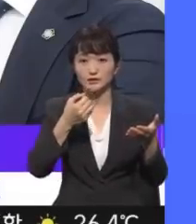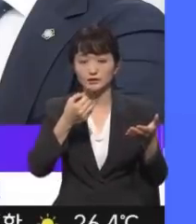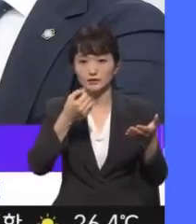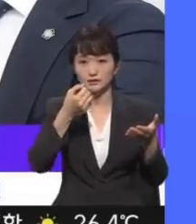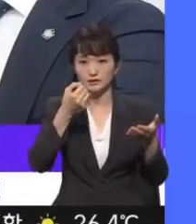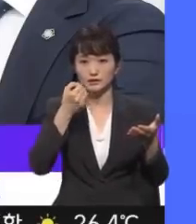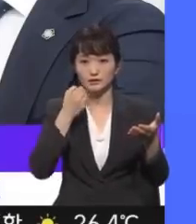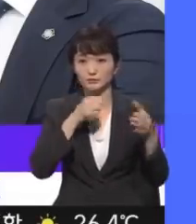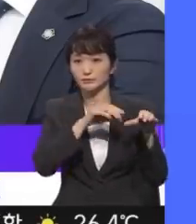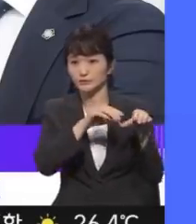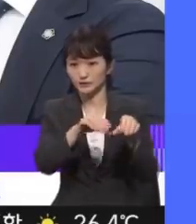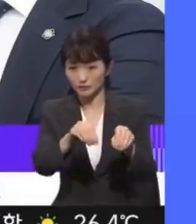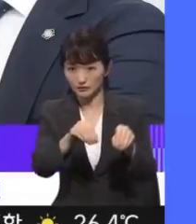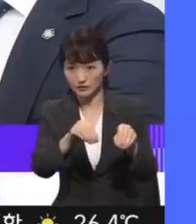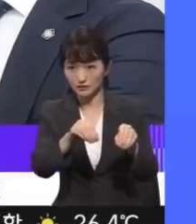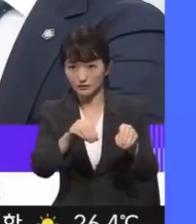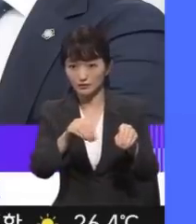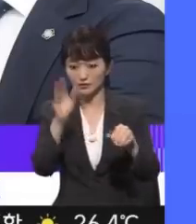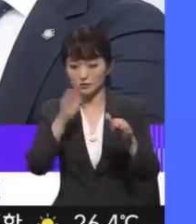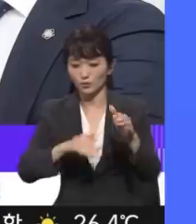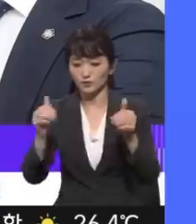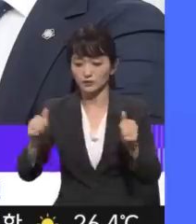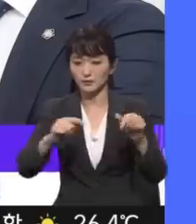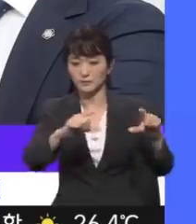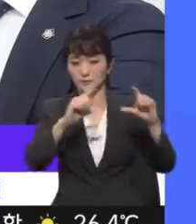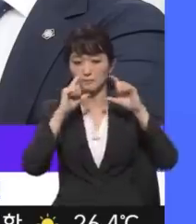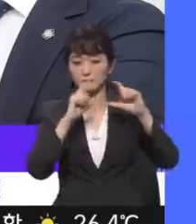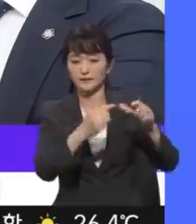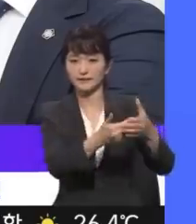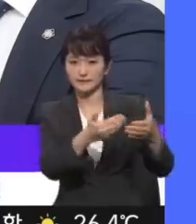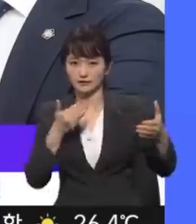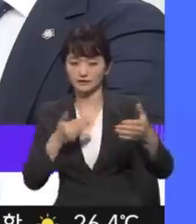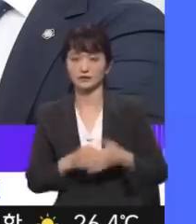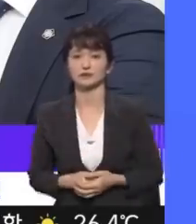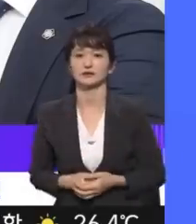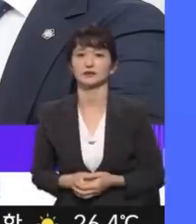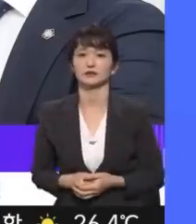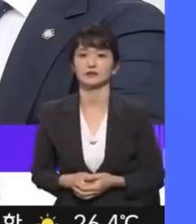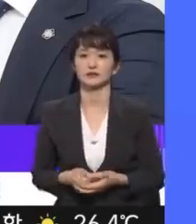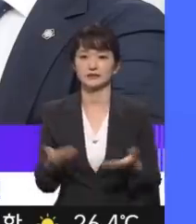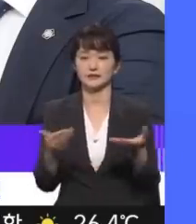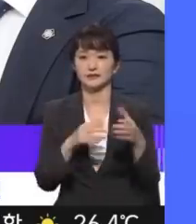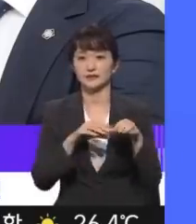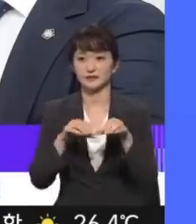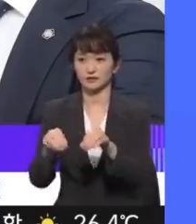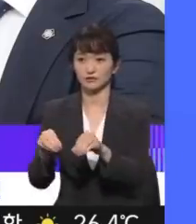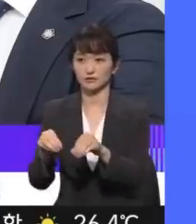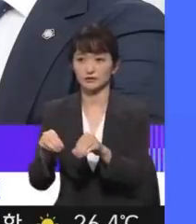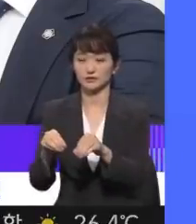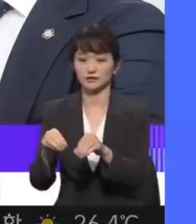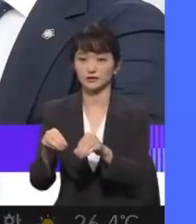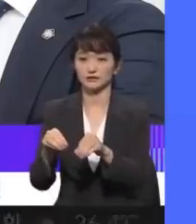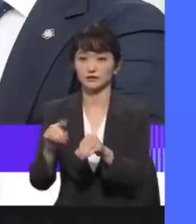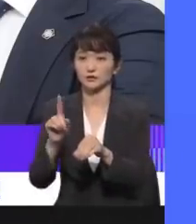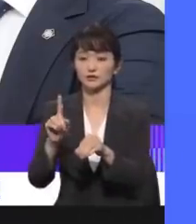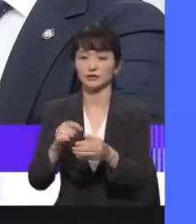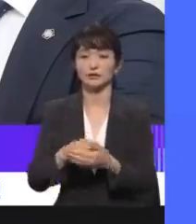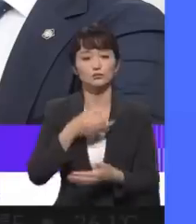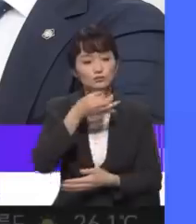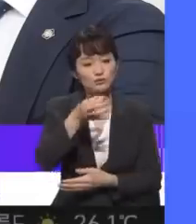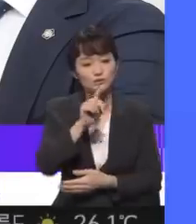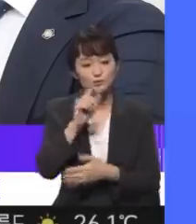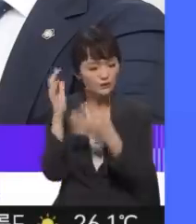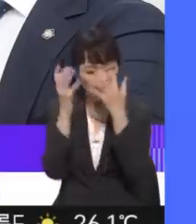나올 때까지는 이제 비대위원장 이지만 직무가 정지된 비대위원장 이렇게 봐야 합니까 제 5층 가지고도 많이 좀 헷갈려서요 왜